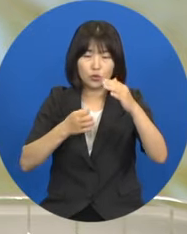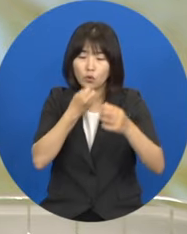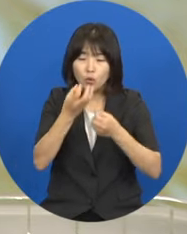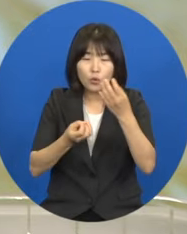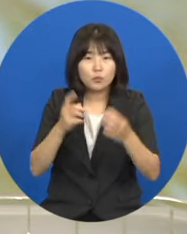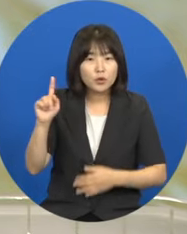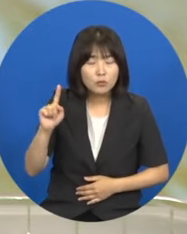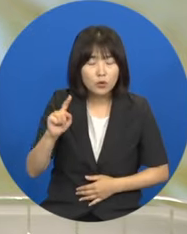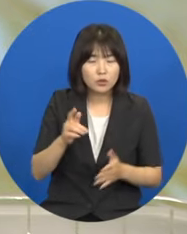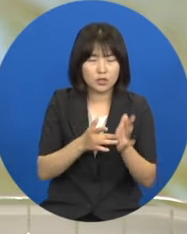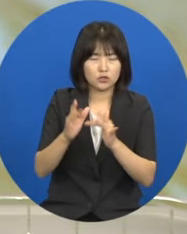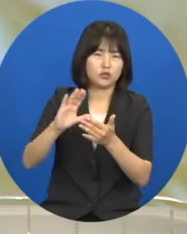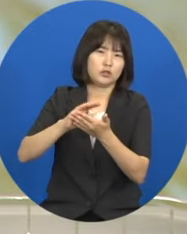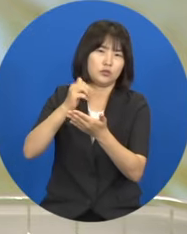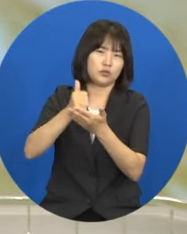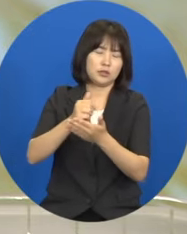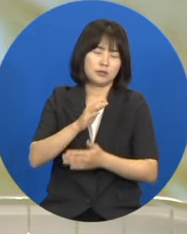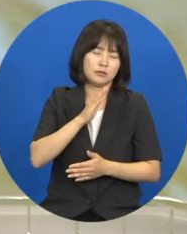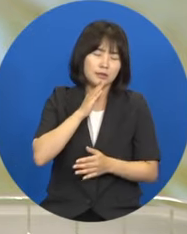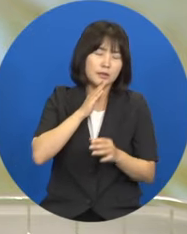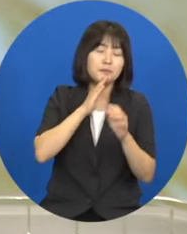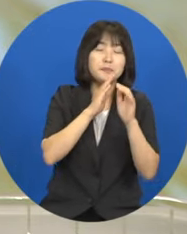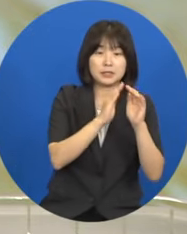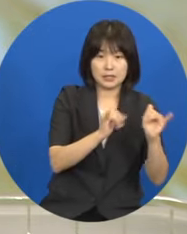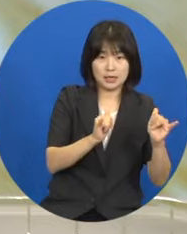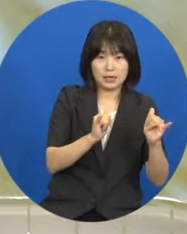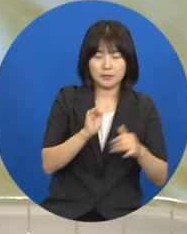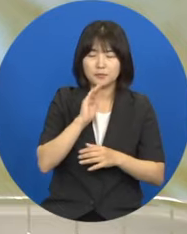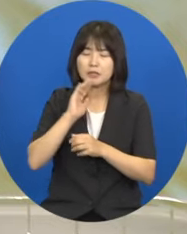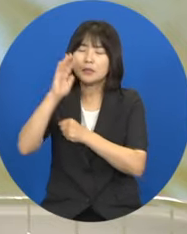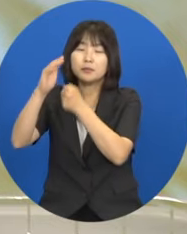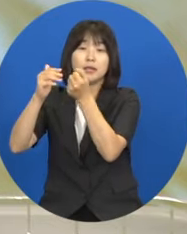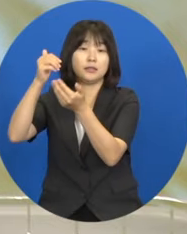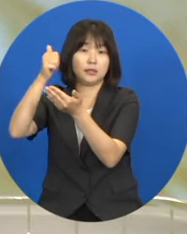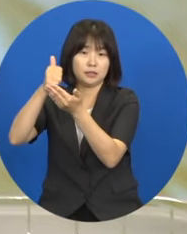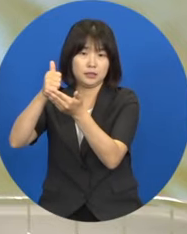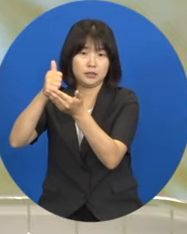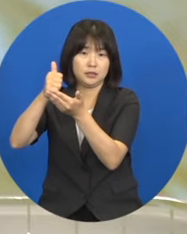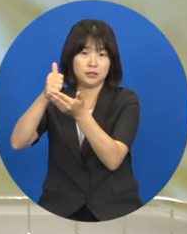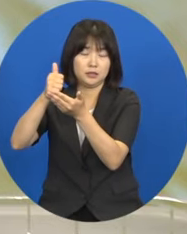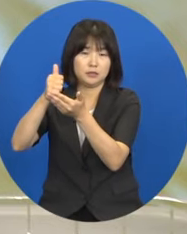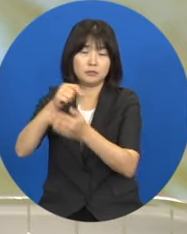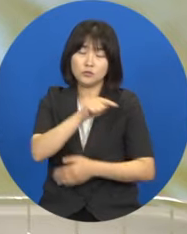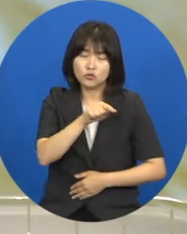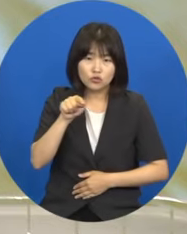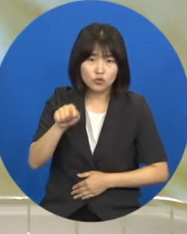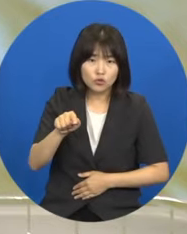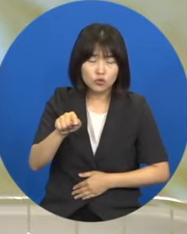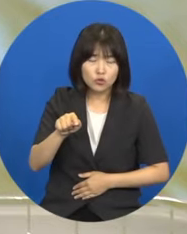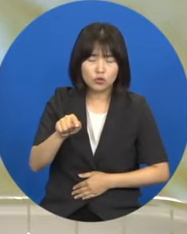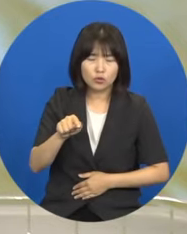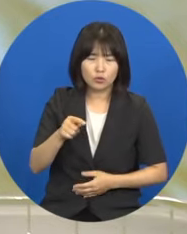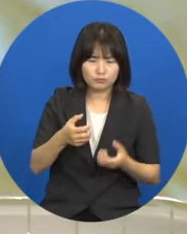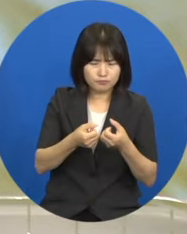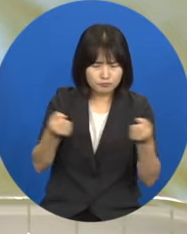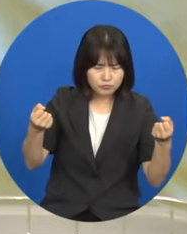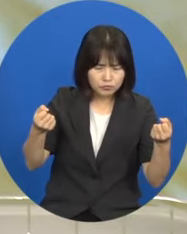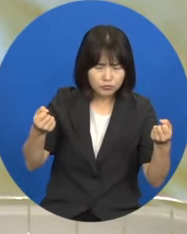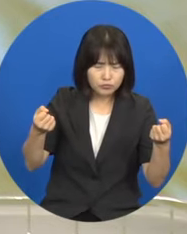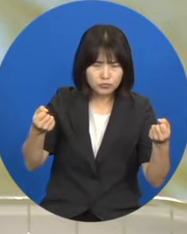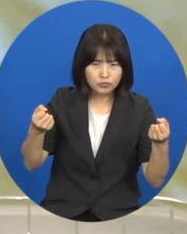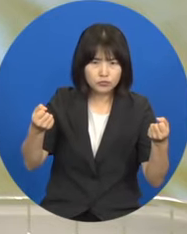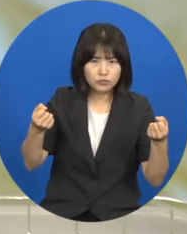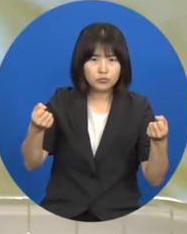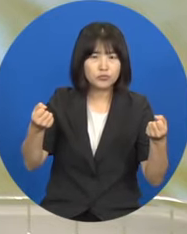고백했습니다. 예수 그리스도는 참 사람이시고 참 하나님이신데 이 두 본성이 나뉘거나 분리되거나